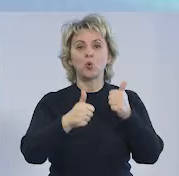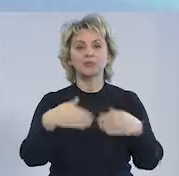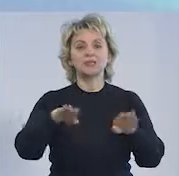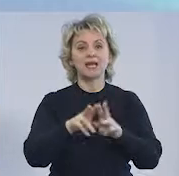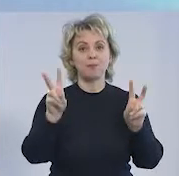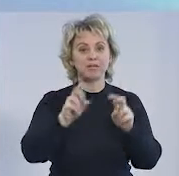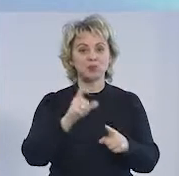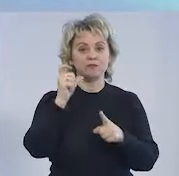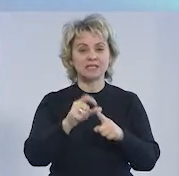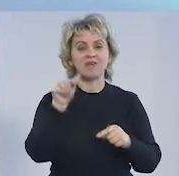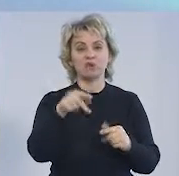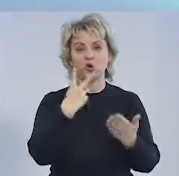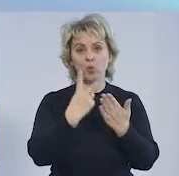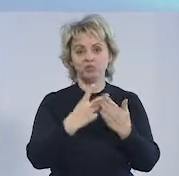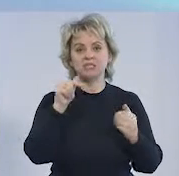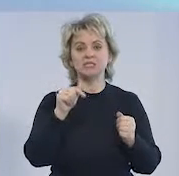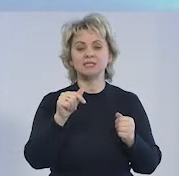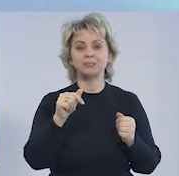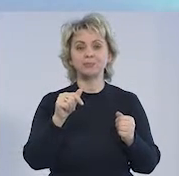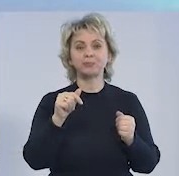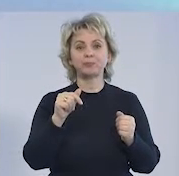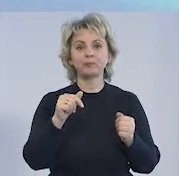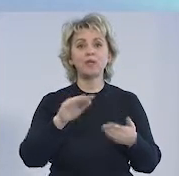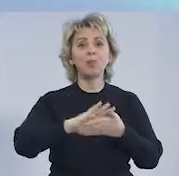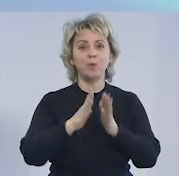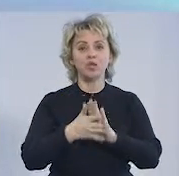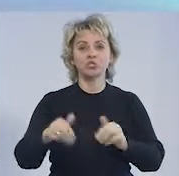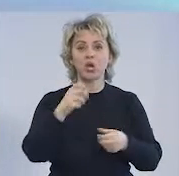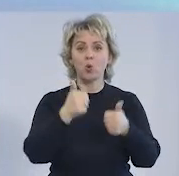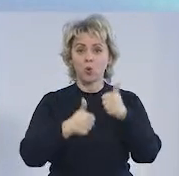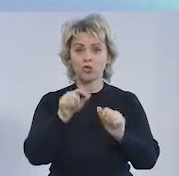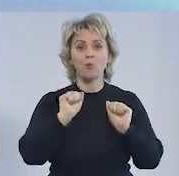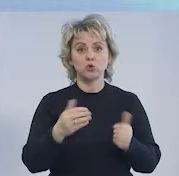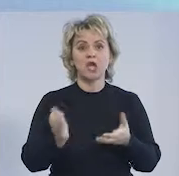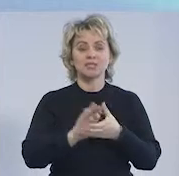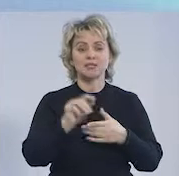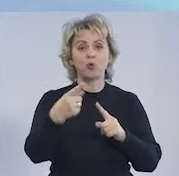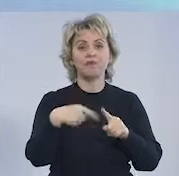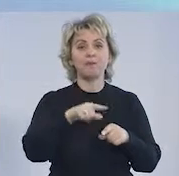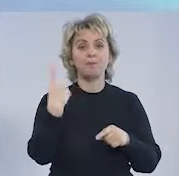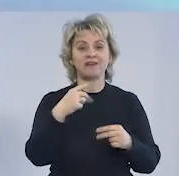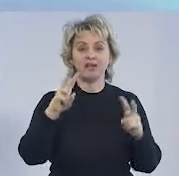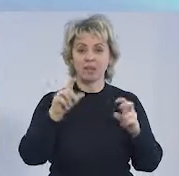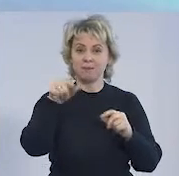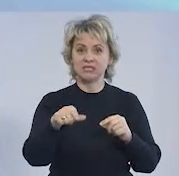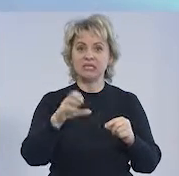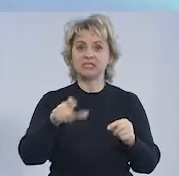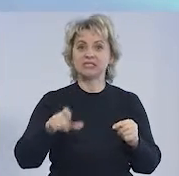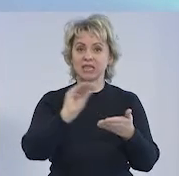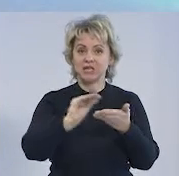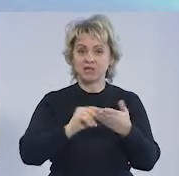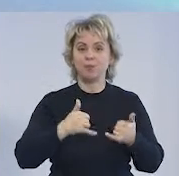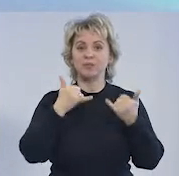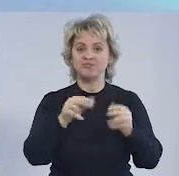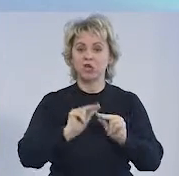такие поисковые слова, и вы увидите положение о конкурсе, сможете с ним ознакомиться. Итак, первая номинация – это статьи,